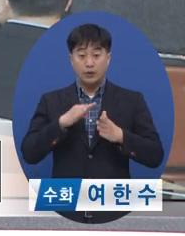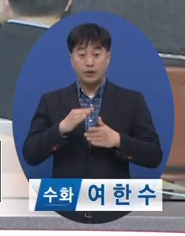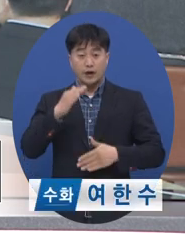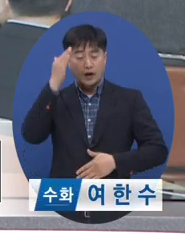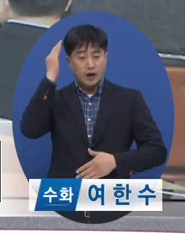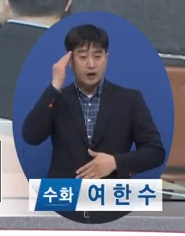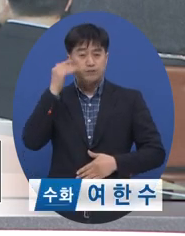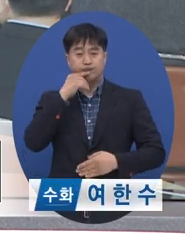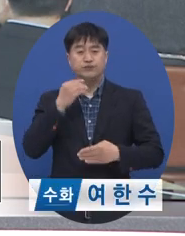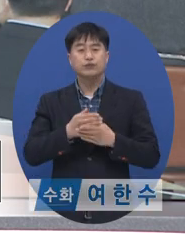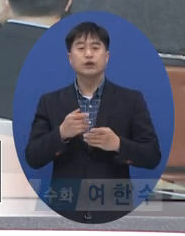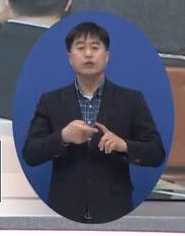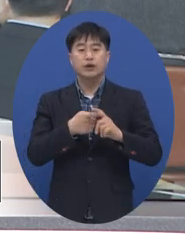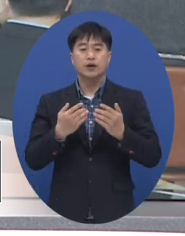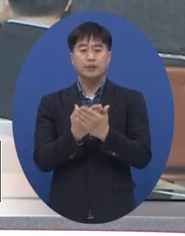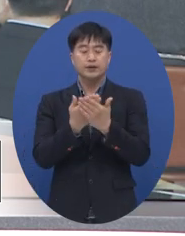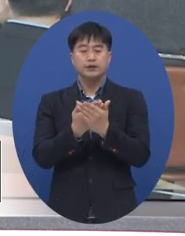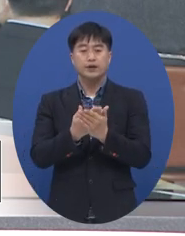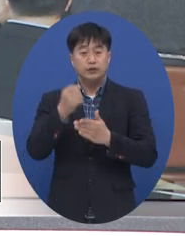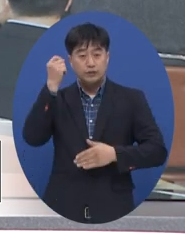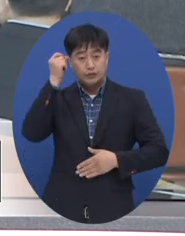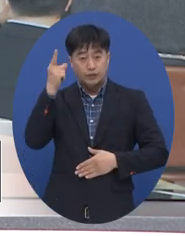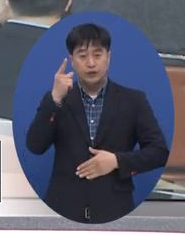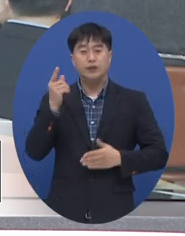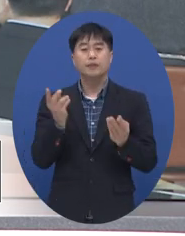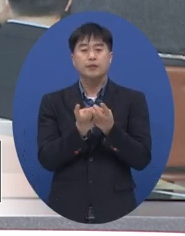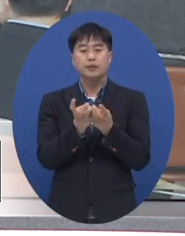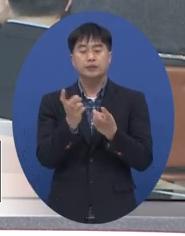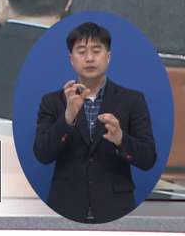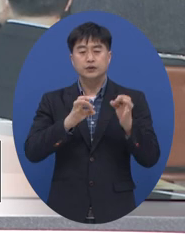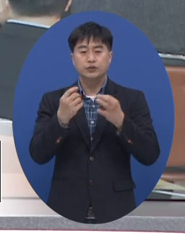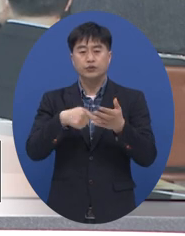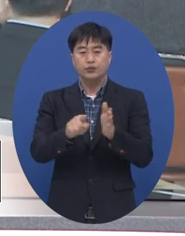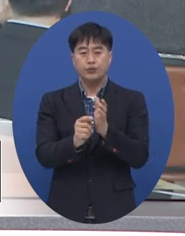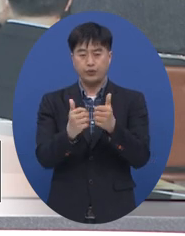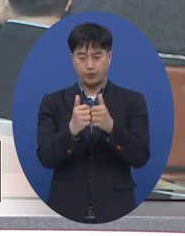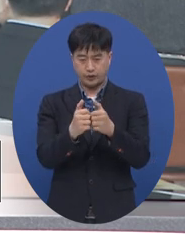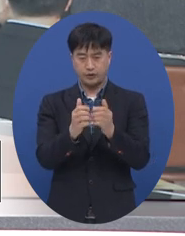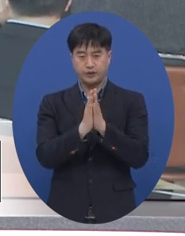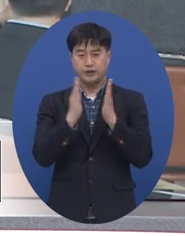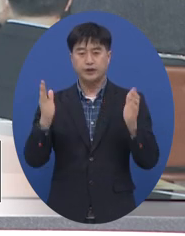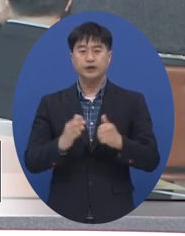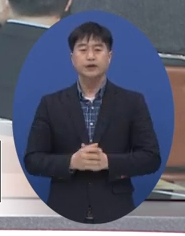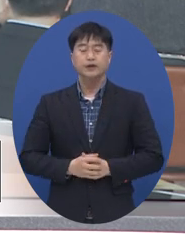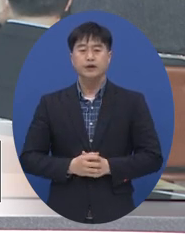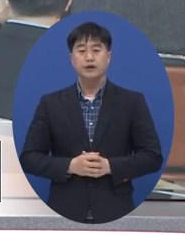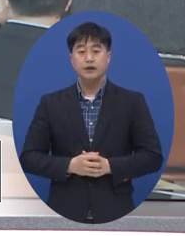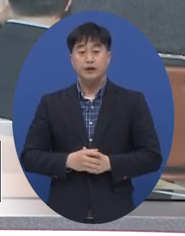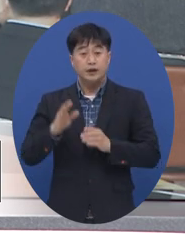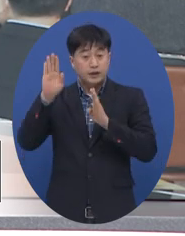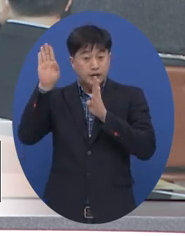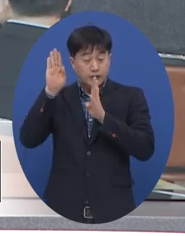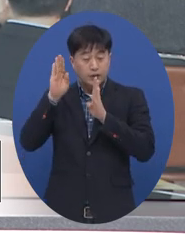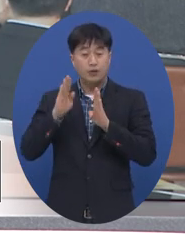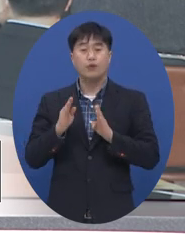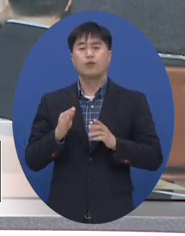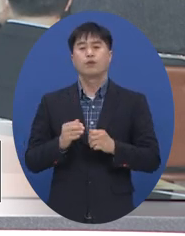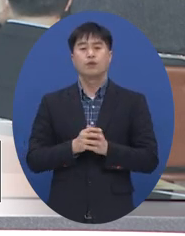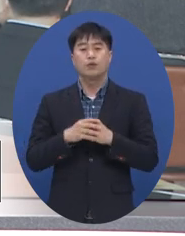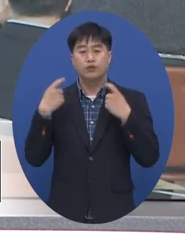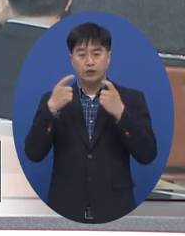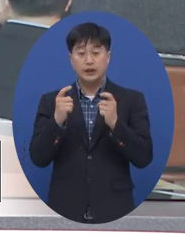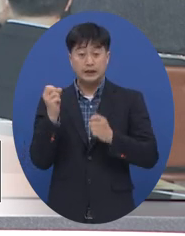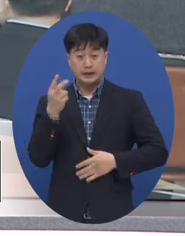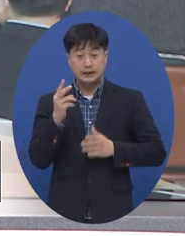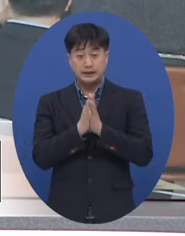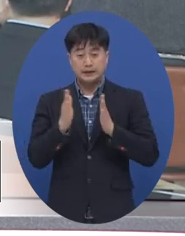경기도가 남북관계 개선의 창의적인 해법을 찾기 위한 평화 대 토론회를 열었습니다 개성 관광 재개와 개성공단 재가동